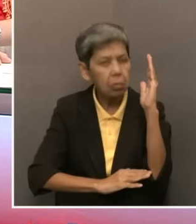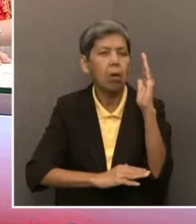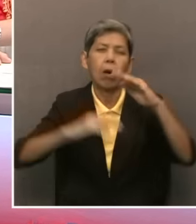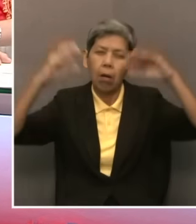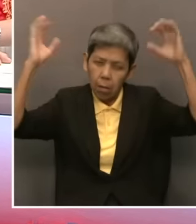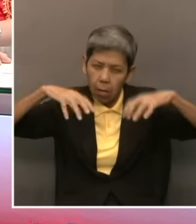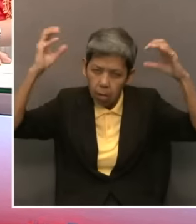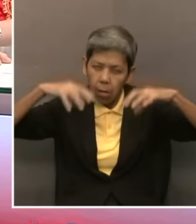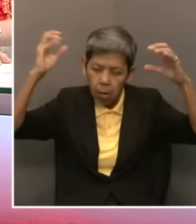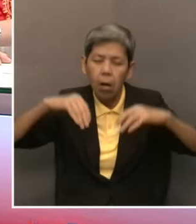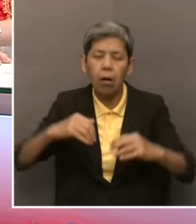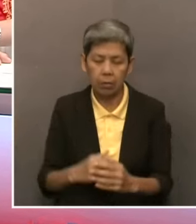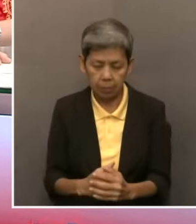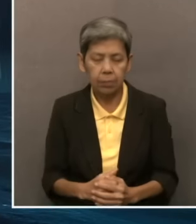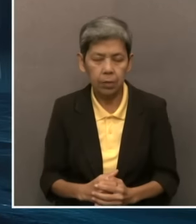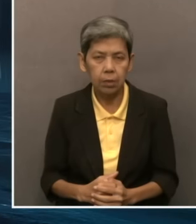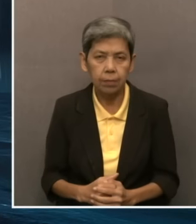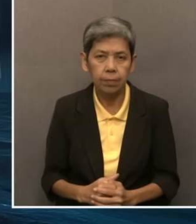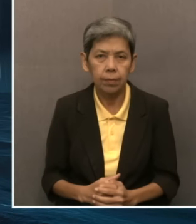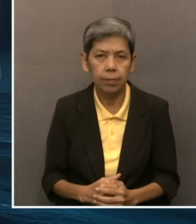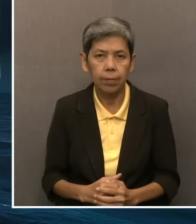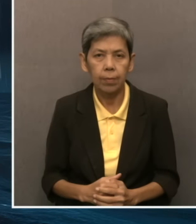ตกเพิ่มขึ้นครับ